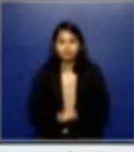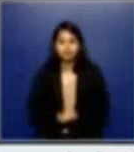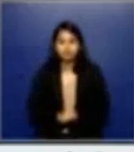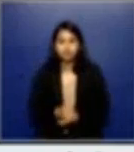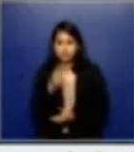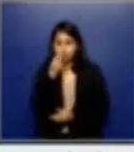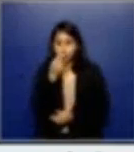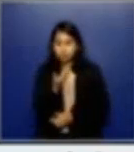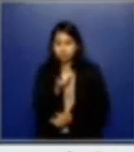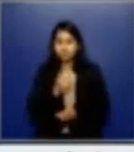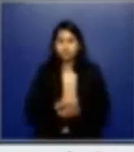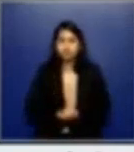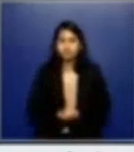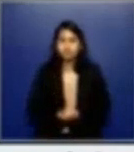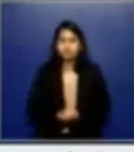ดูนี่ครับ